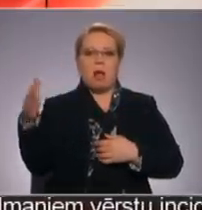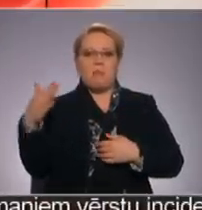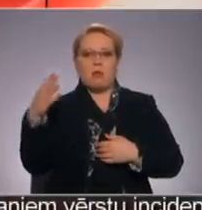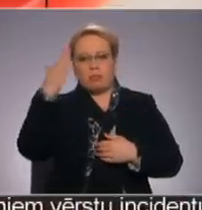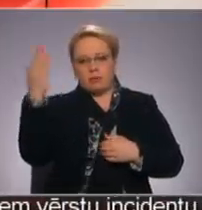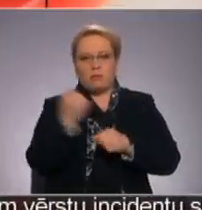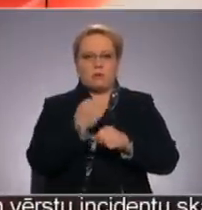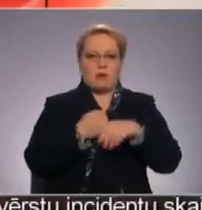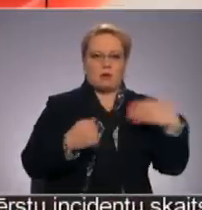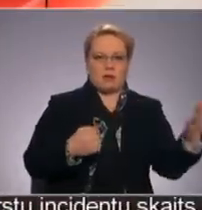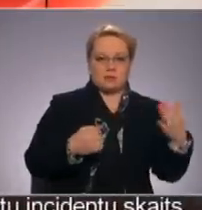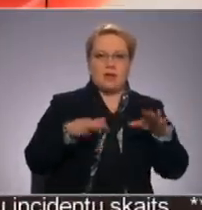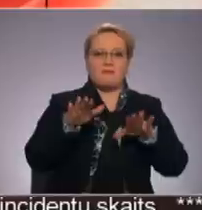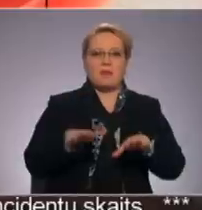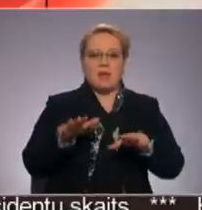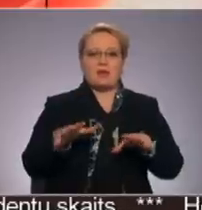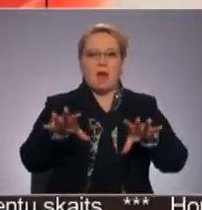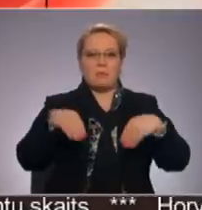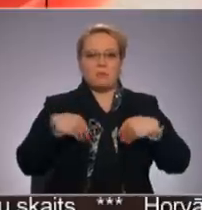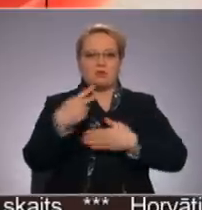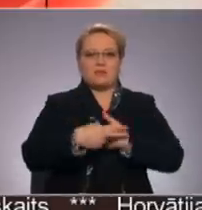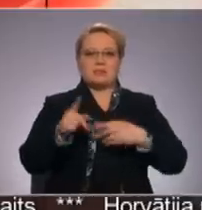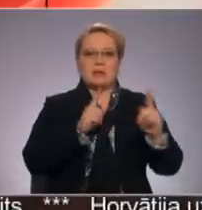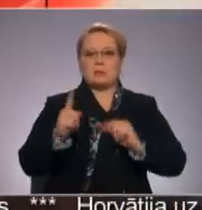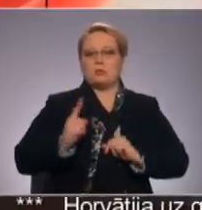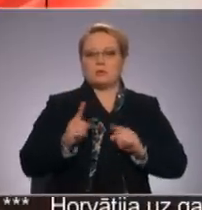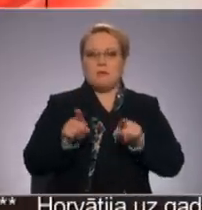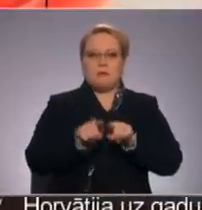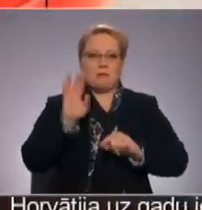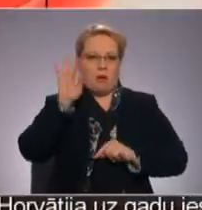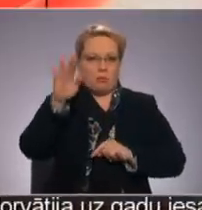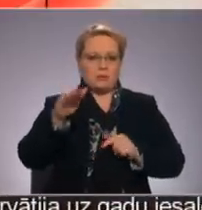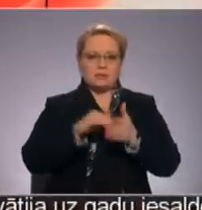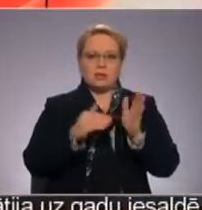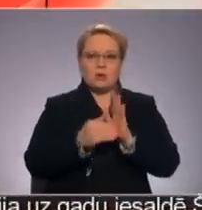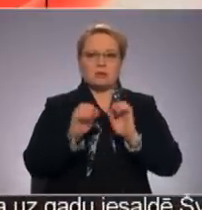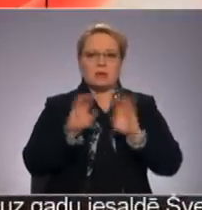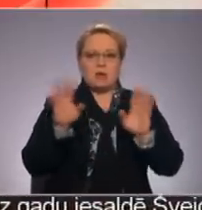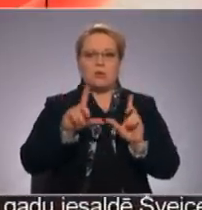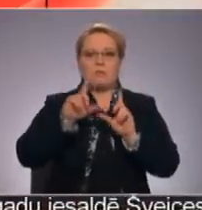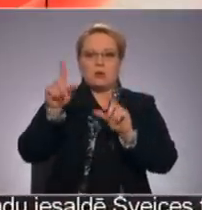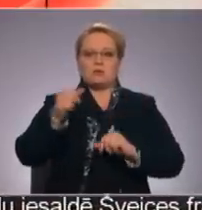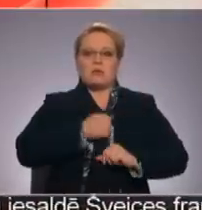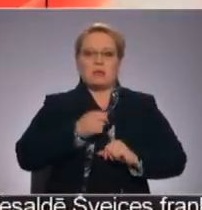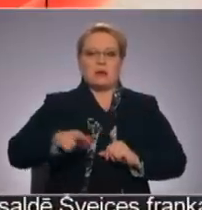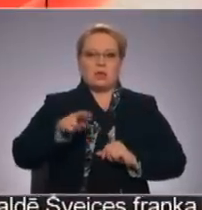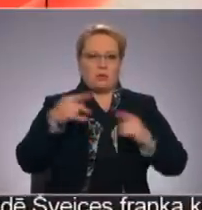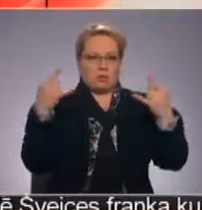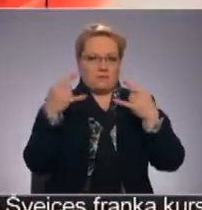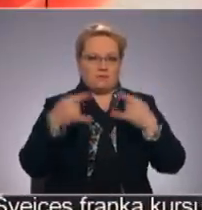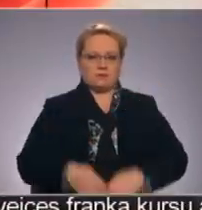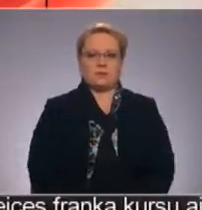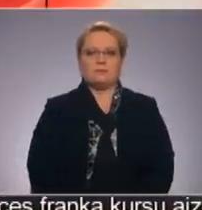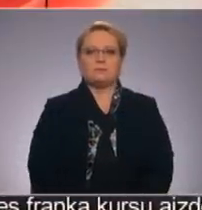ko dara kreisā. Vietēji ir apņēmušies vilciena satiksmi nosargāt arī nākotnē. Situācija skaidro devās Latgales reģionālā televīzija.